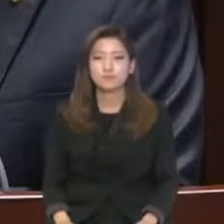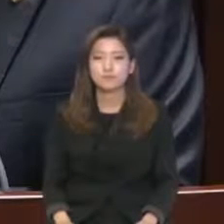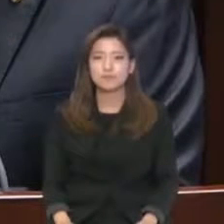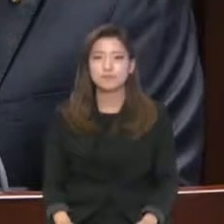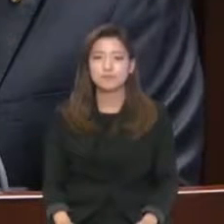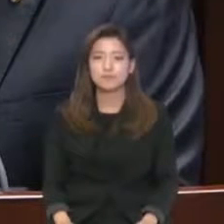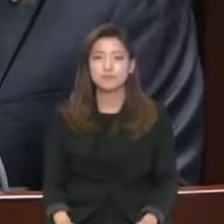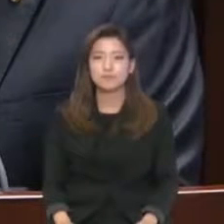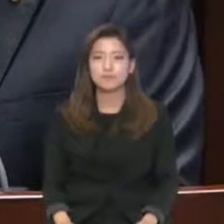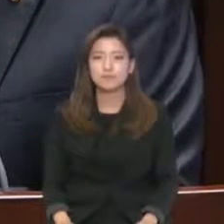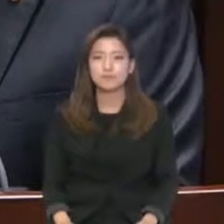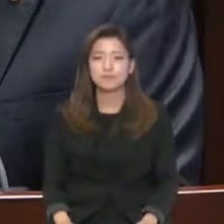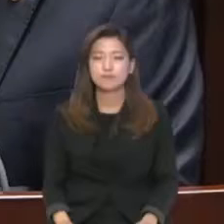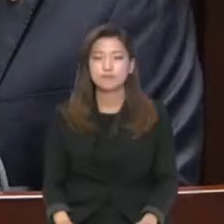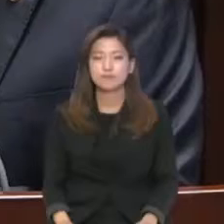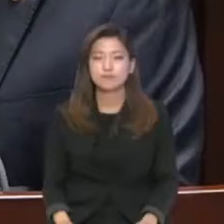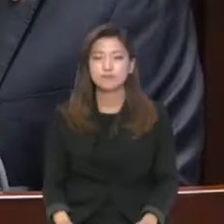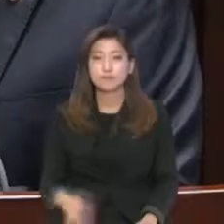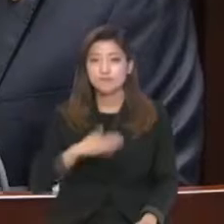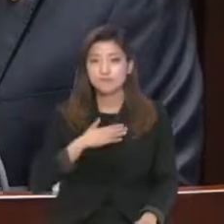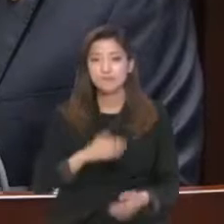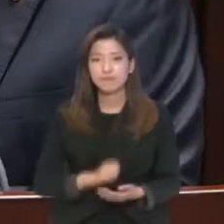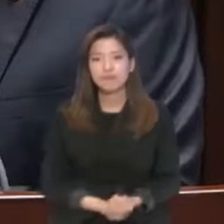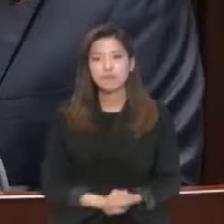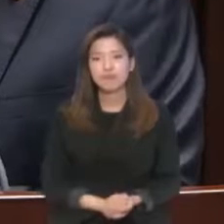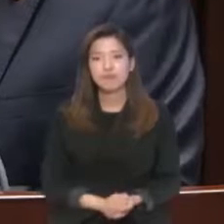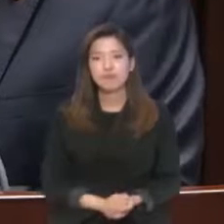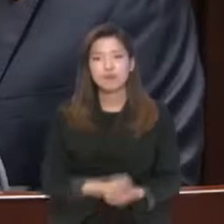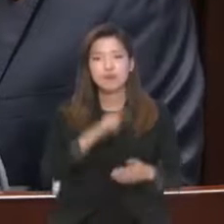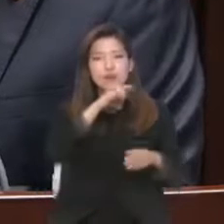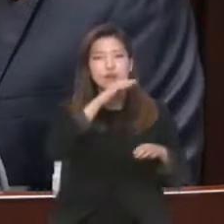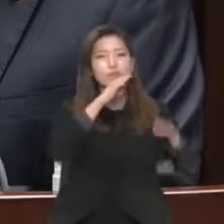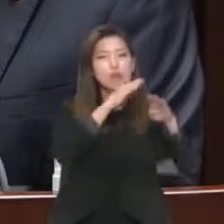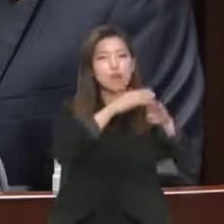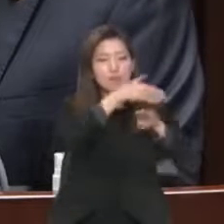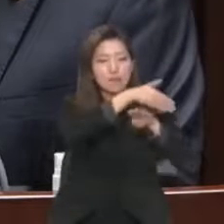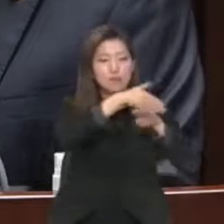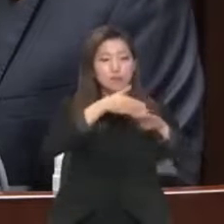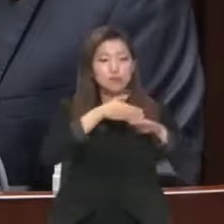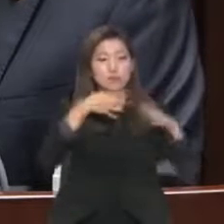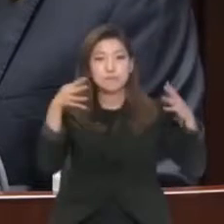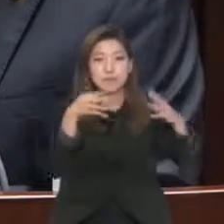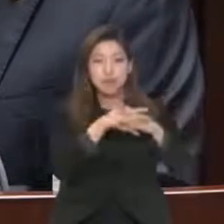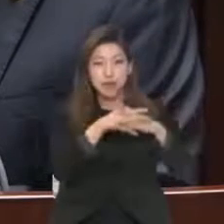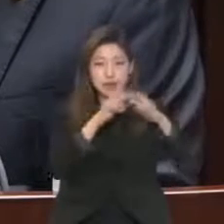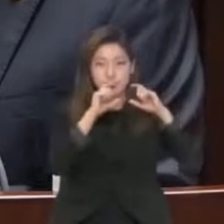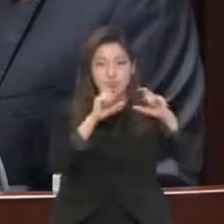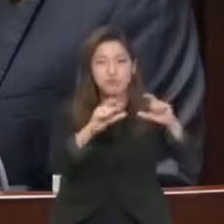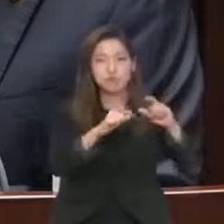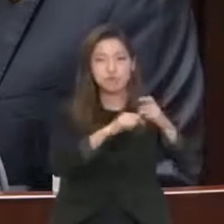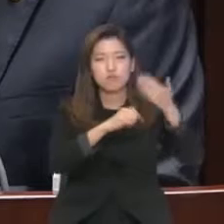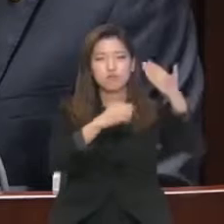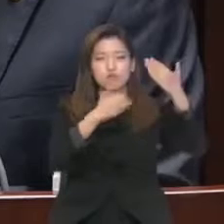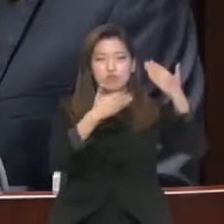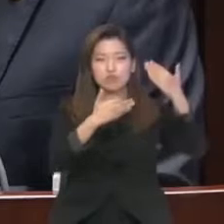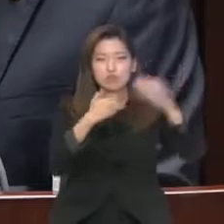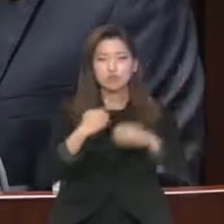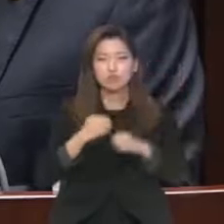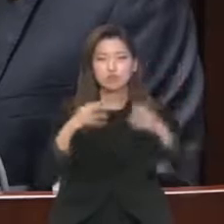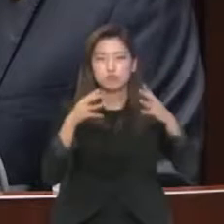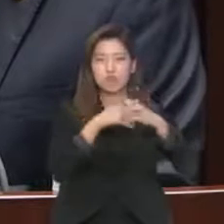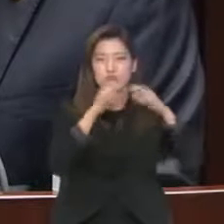이게 4.27 판문점 선언이나 평양 선언 그리고 이어졌던 어떤 9.19 이런 군사